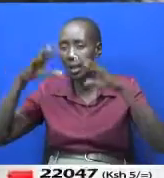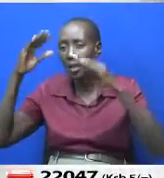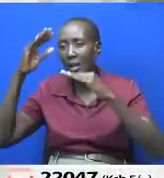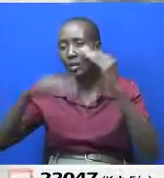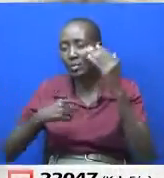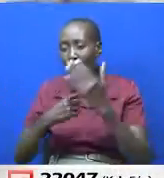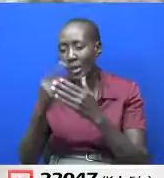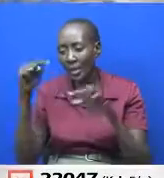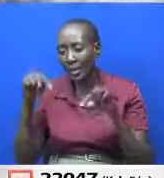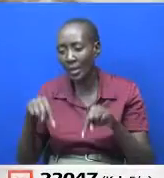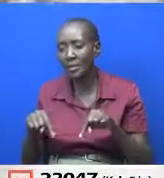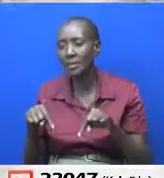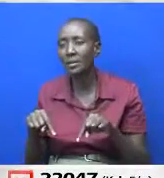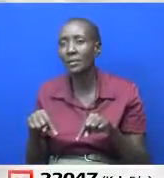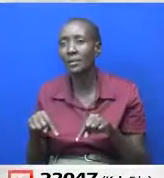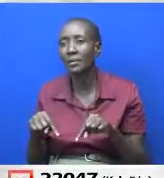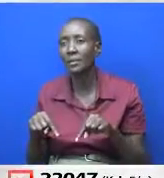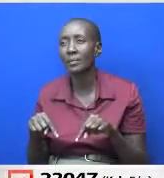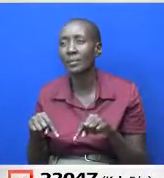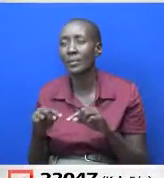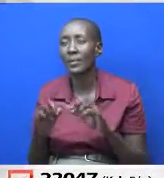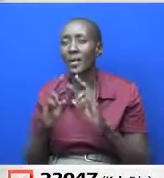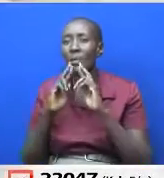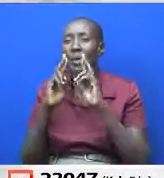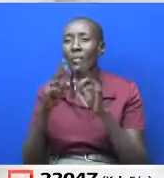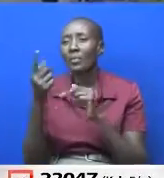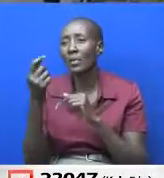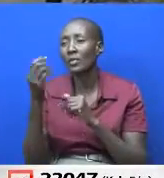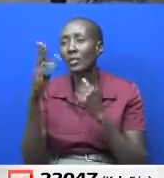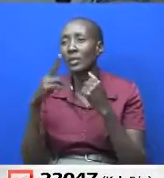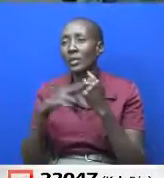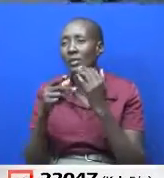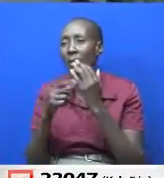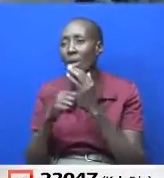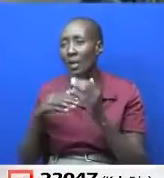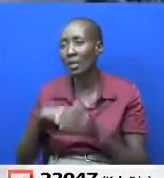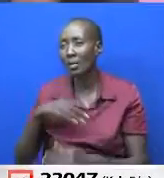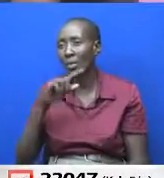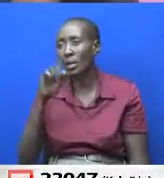wiki hii. Zablon, Masharia TV 47, Nairobi.